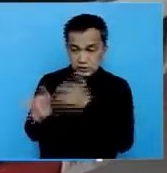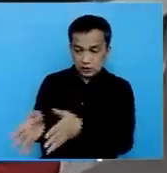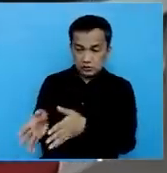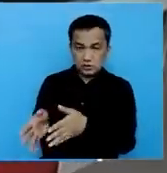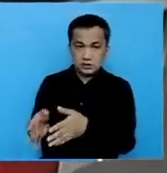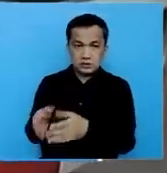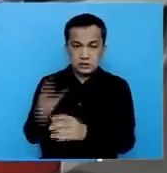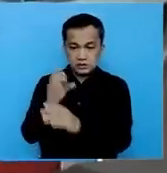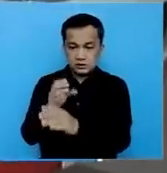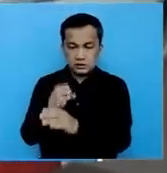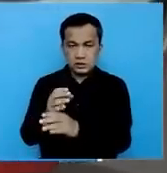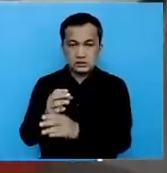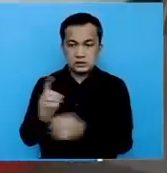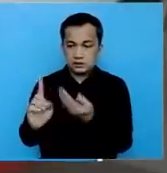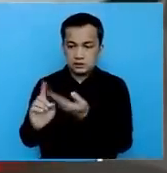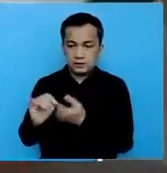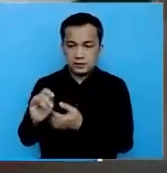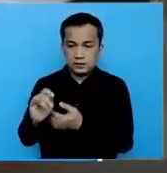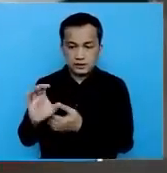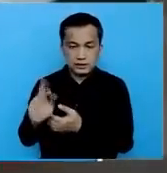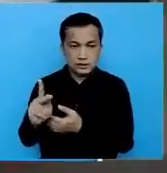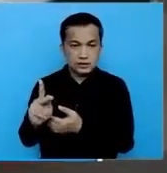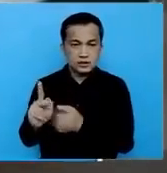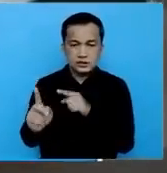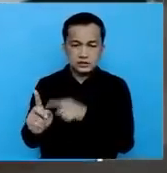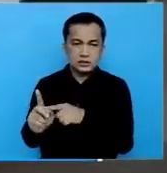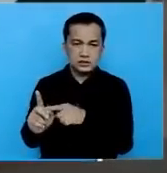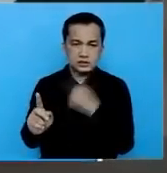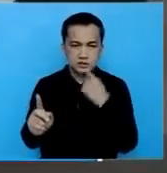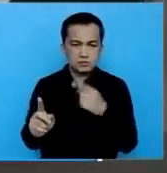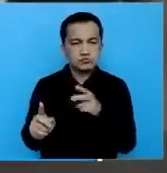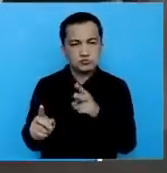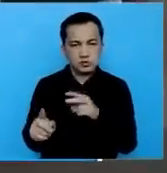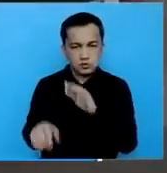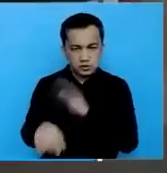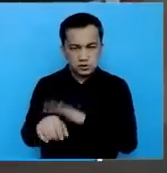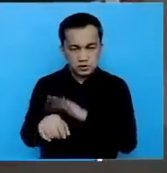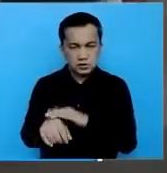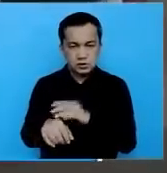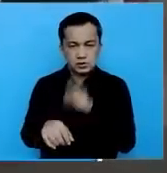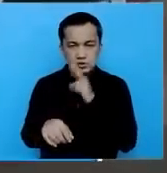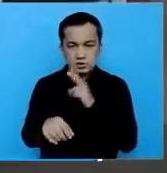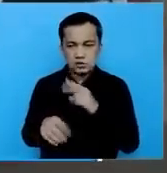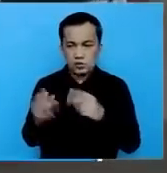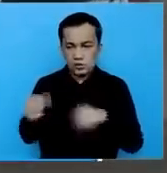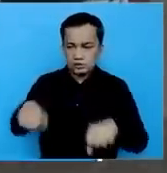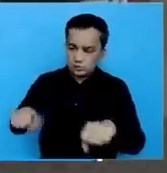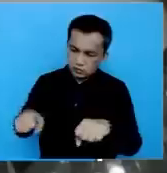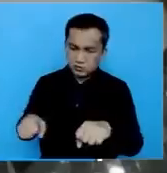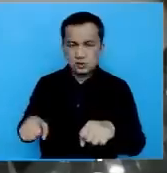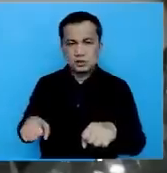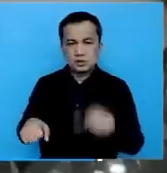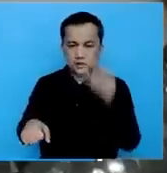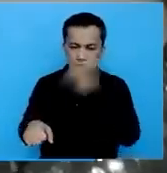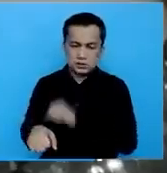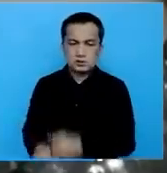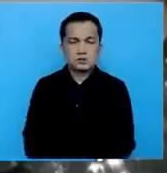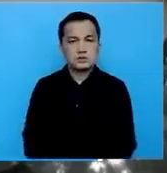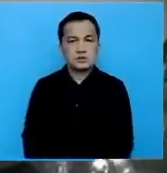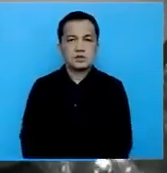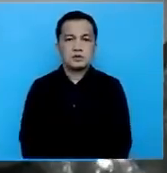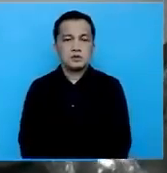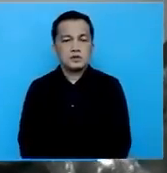patrol car si Patrick at doon na siya sinita ng mga sospek dahil sa pagmamaniho habang lasing. Nagkaroon naman